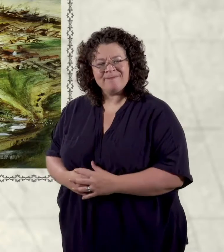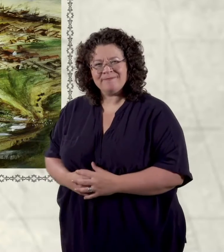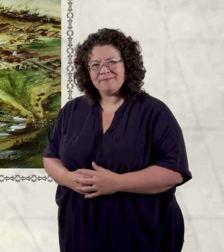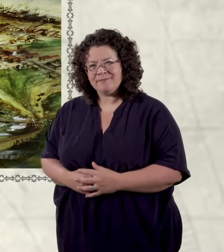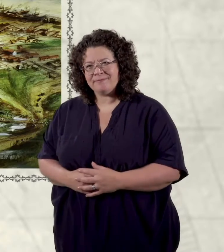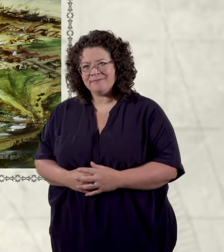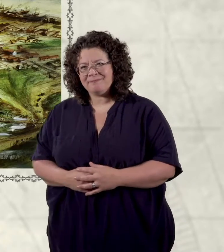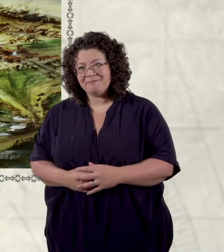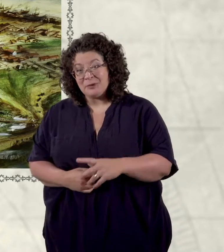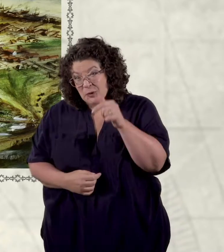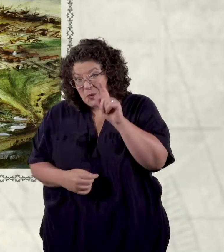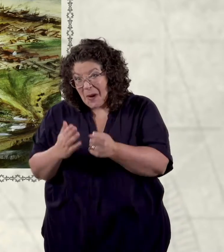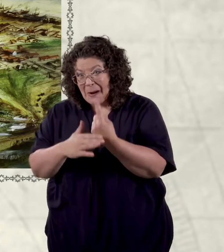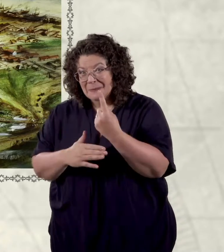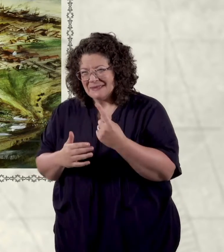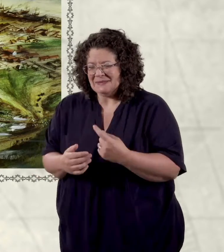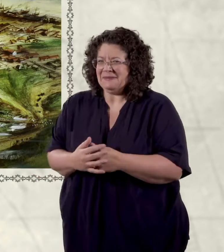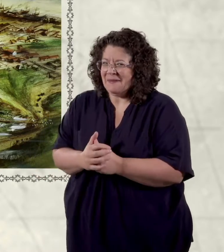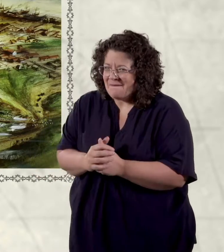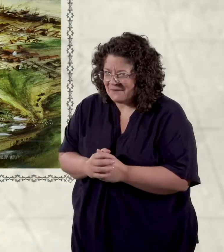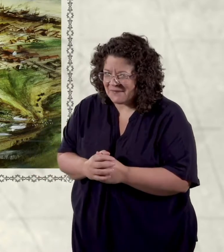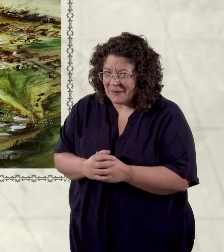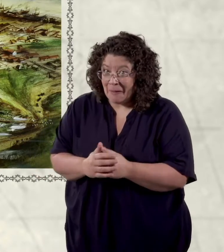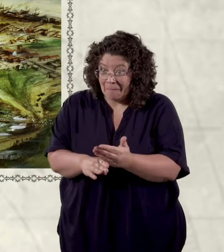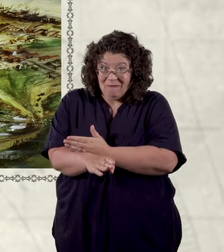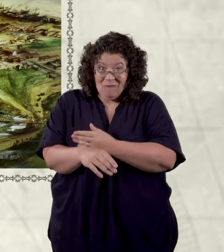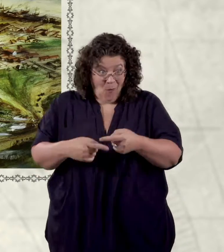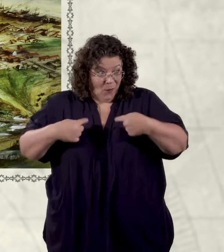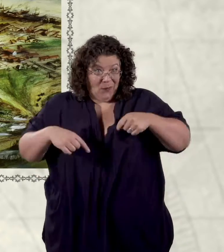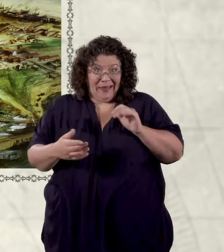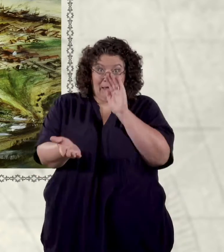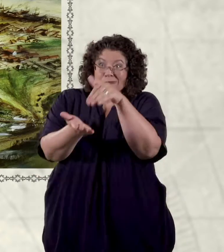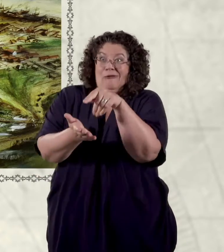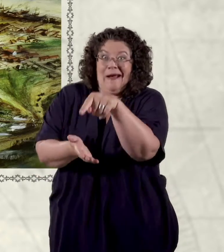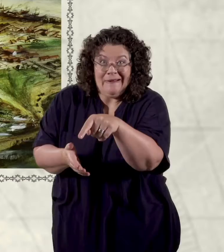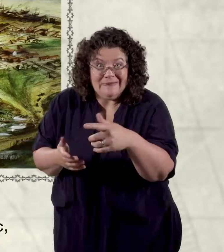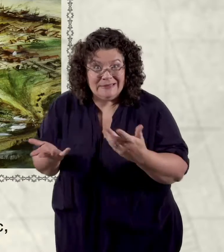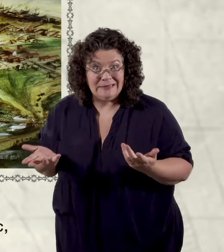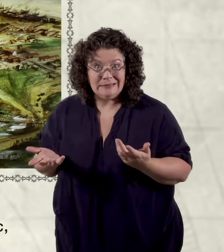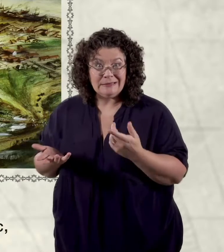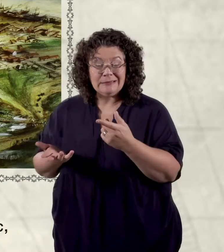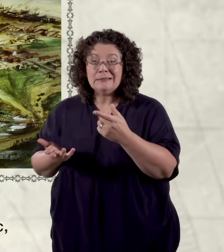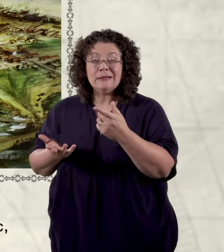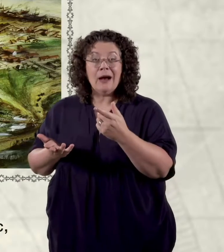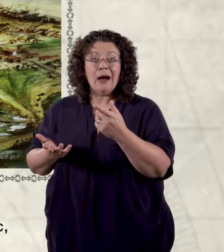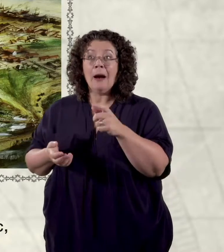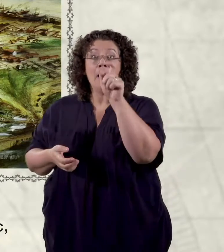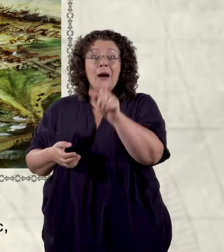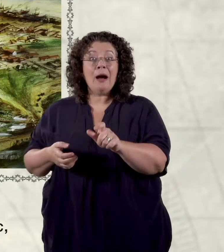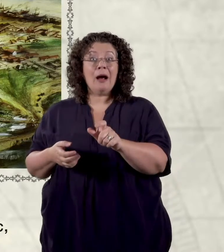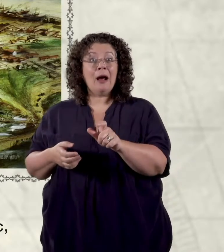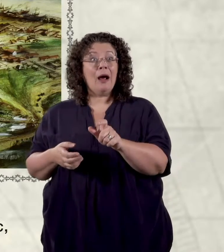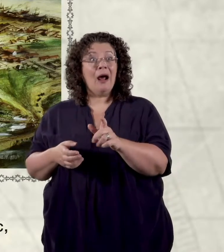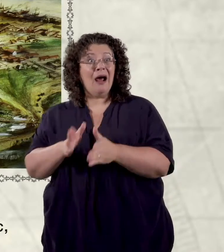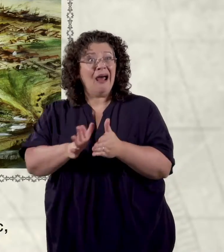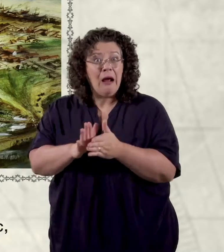Ond byddwch chi be ddigwyddodd tro yma? Cyn i ni'r Celtiaid hyd yn oed gyrraedd Londoniwm, daeth negas wrth y Rhufeiniaid oedd yn